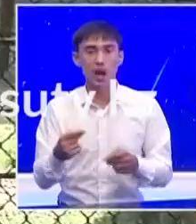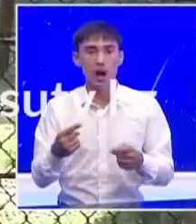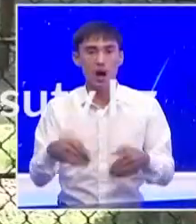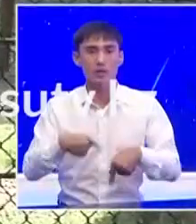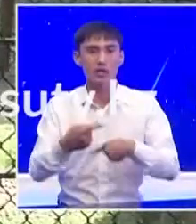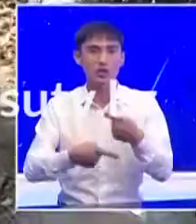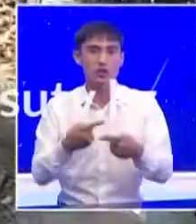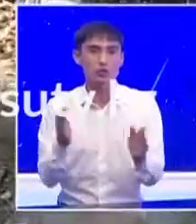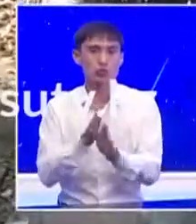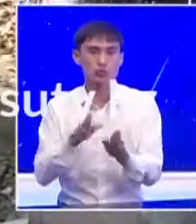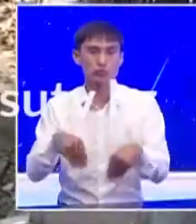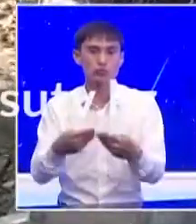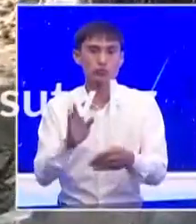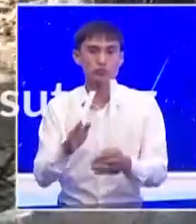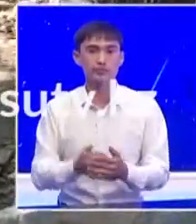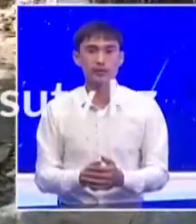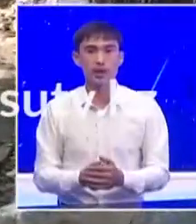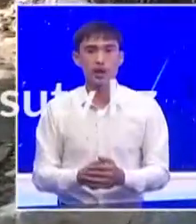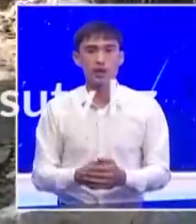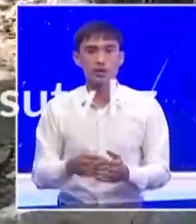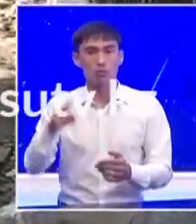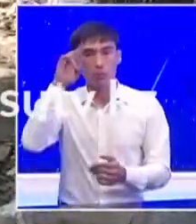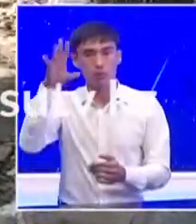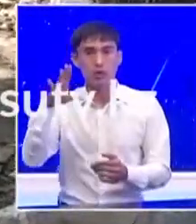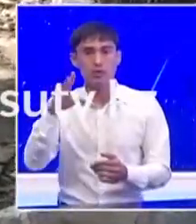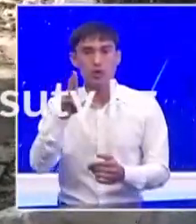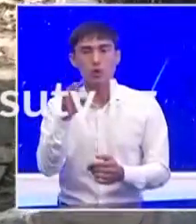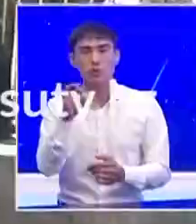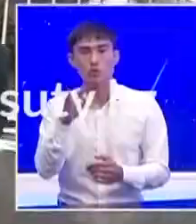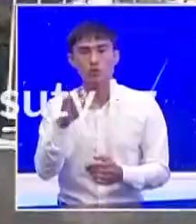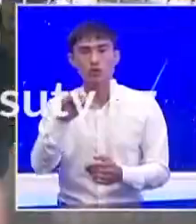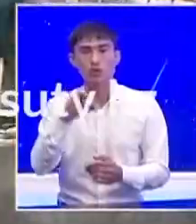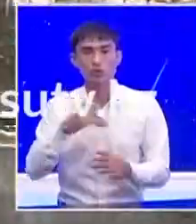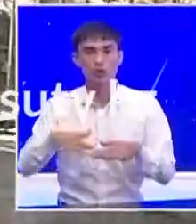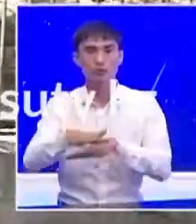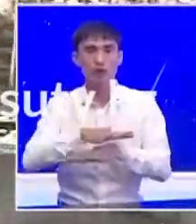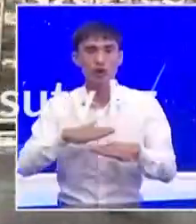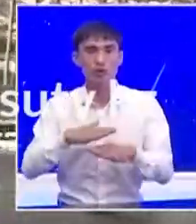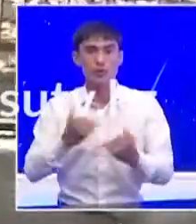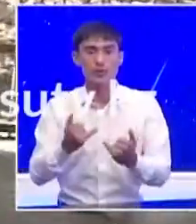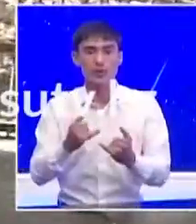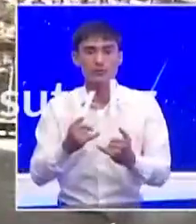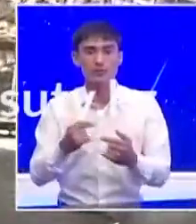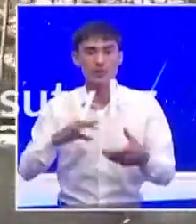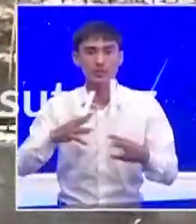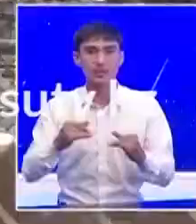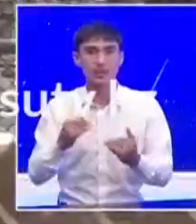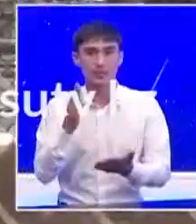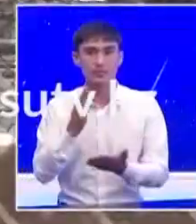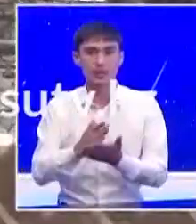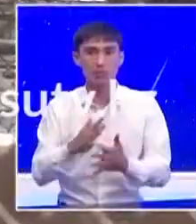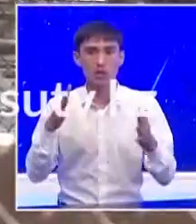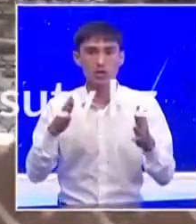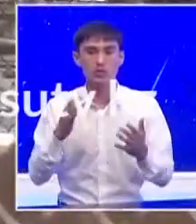их дальнейшую судьбу. К счастью, популяция косуль в литысузской фауне, да и в целом в Казахстане, колеблется в достаточно